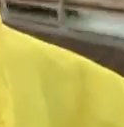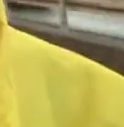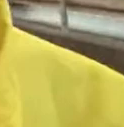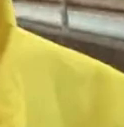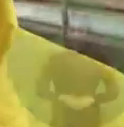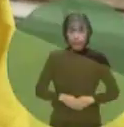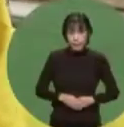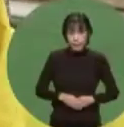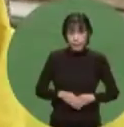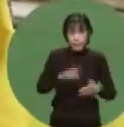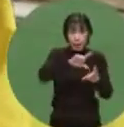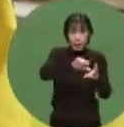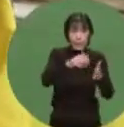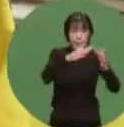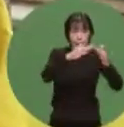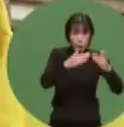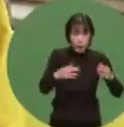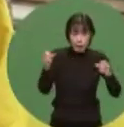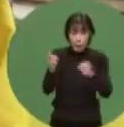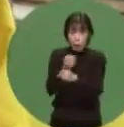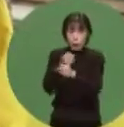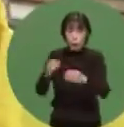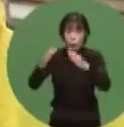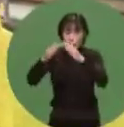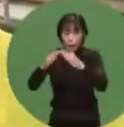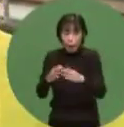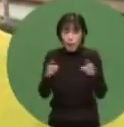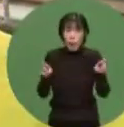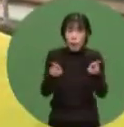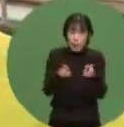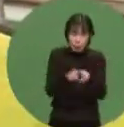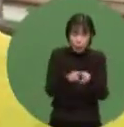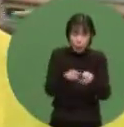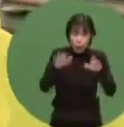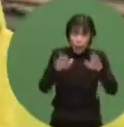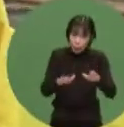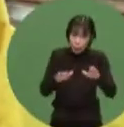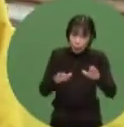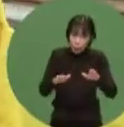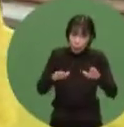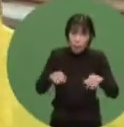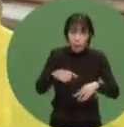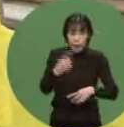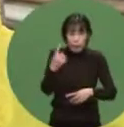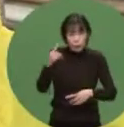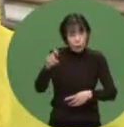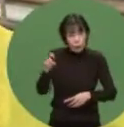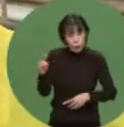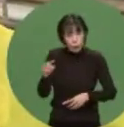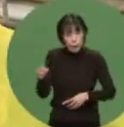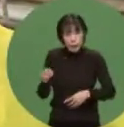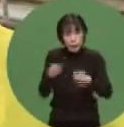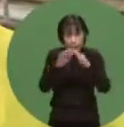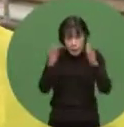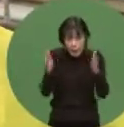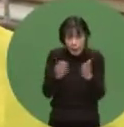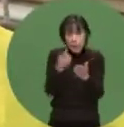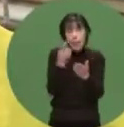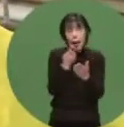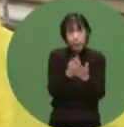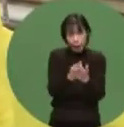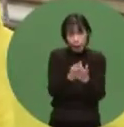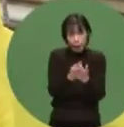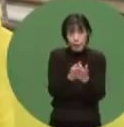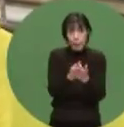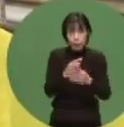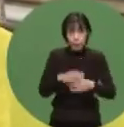こういうふうにね、自治会さんと工業会と一緒になって、こういうふうな形、今日もだいたい110人ぐらい全員参加してるんですけども、そ